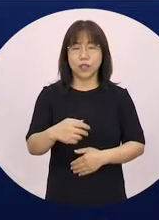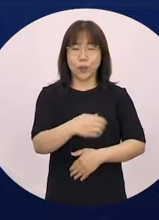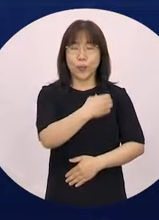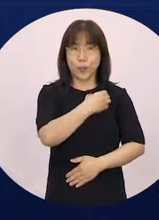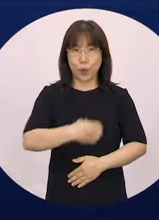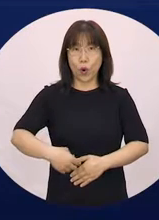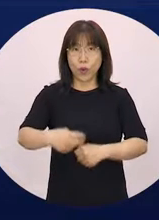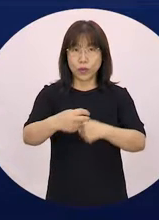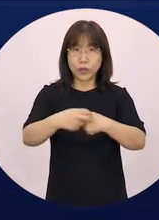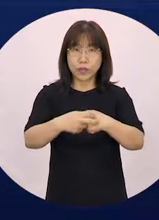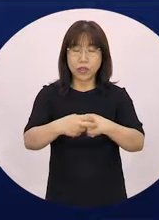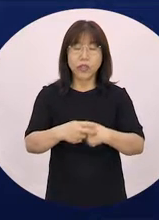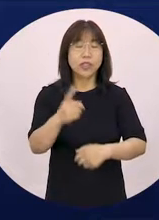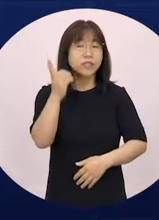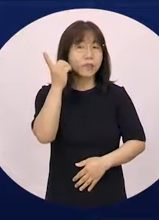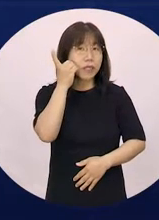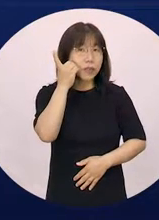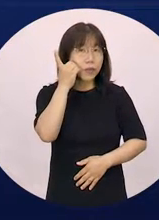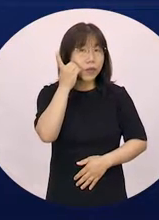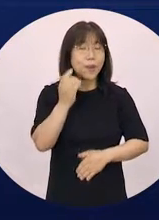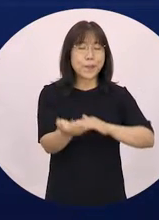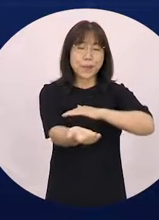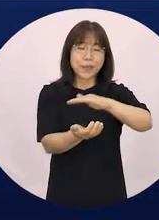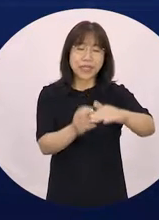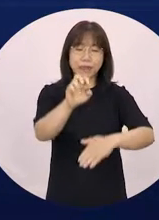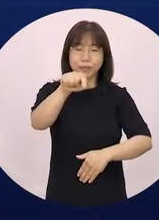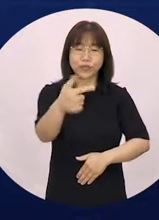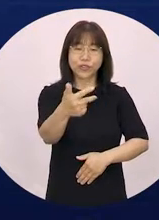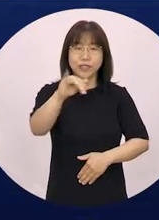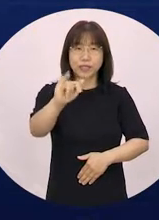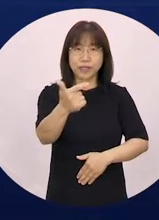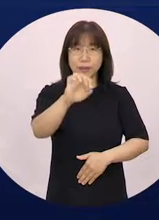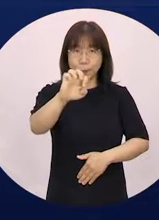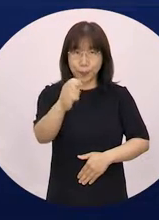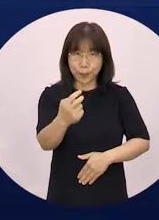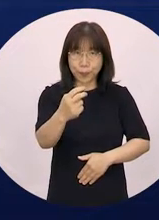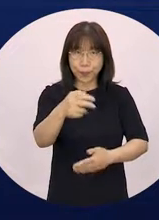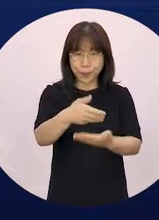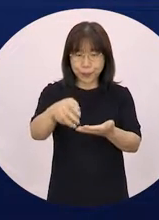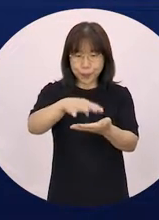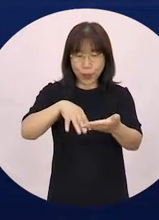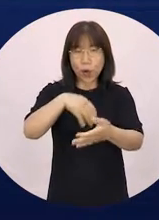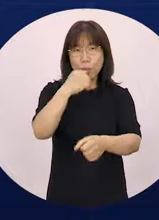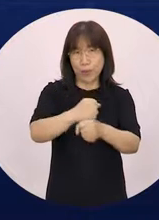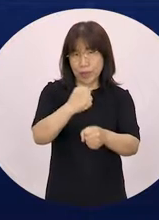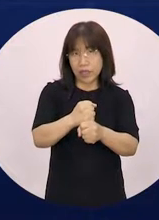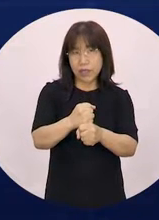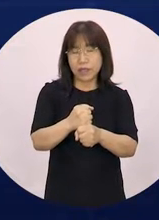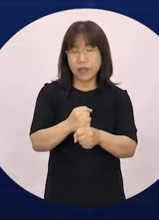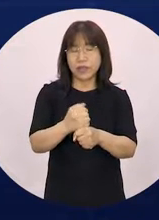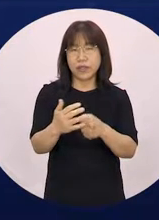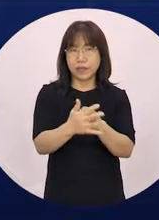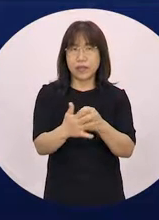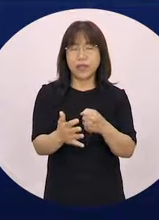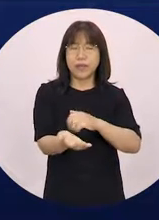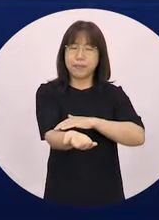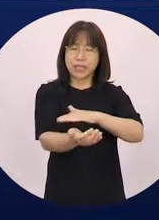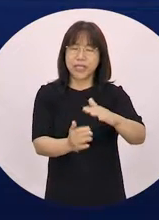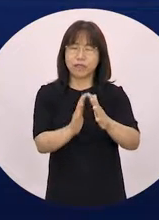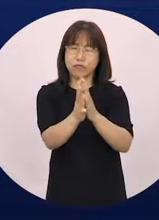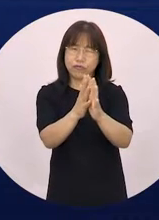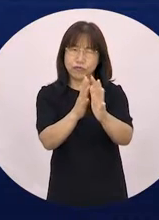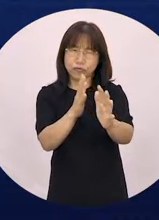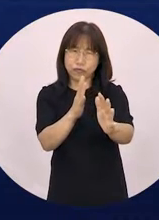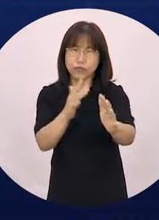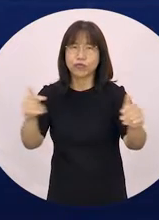강서구 보건소에서는 스마트폰으로 문진표를 작성하는 방식을 도입해 대기시간과 교차 감염의 위험이 크게